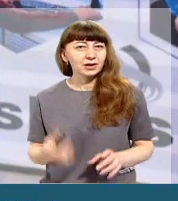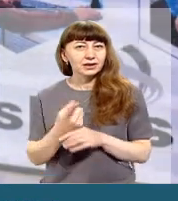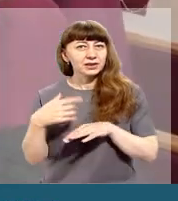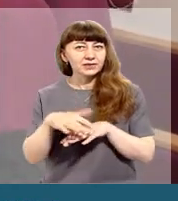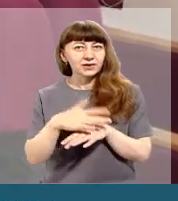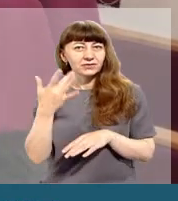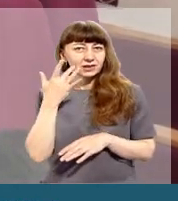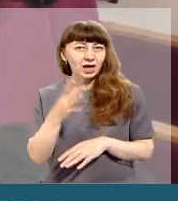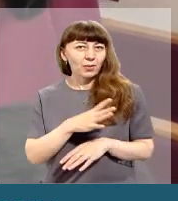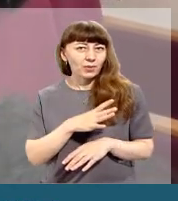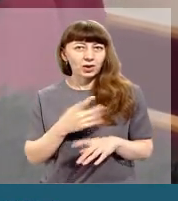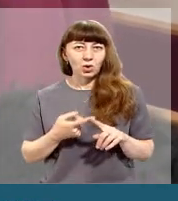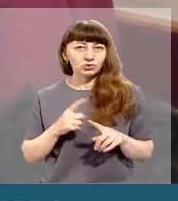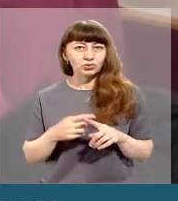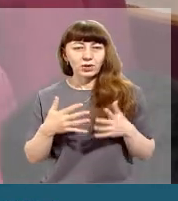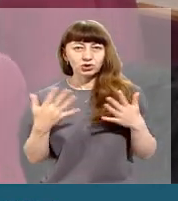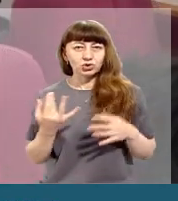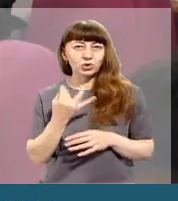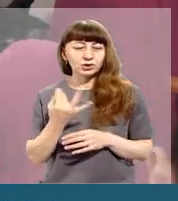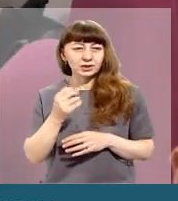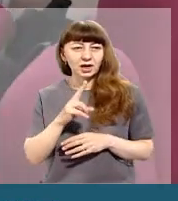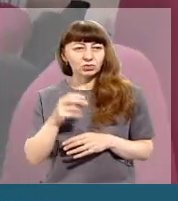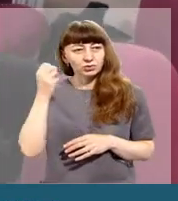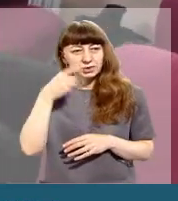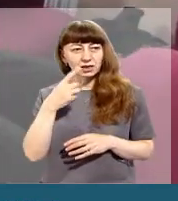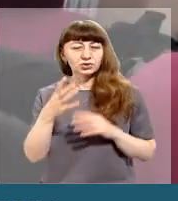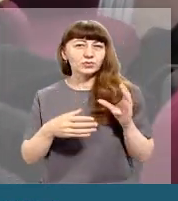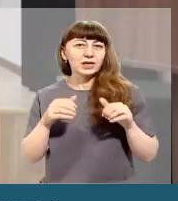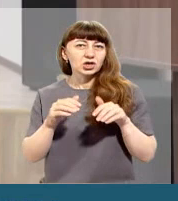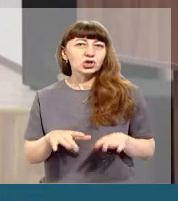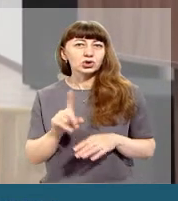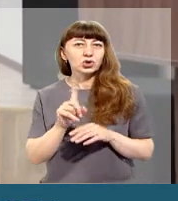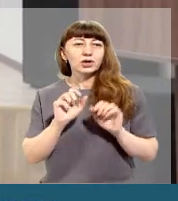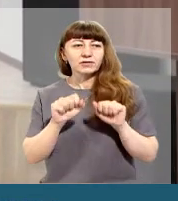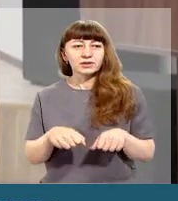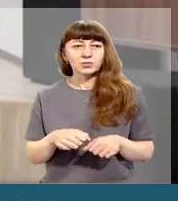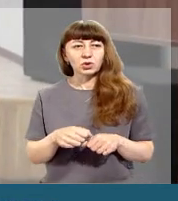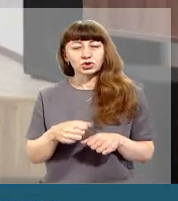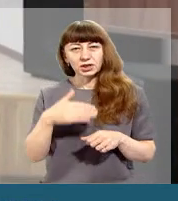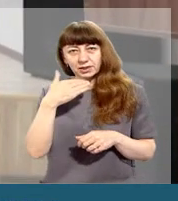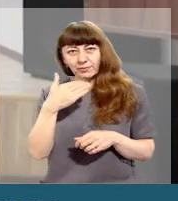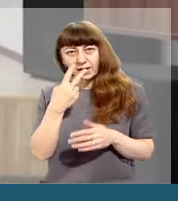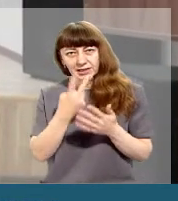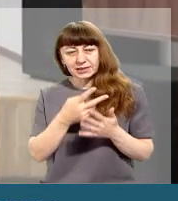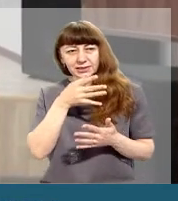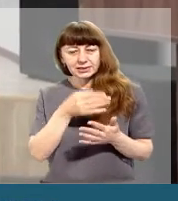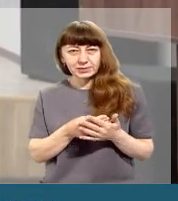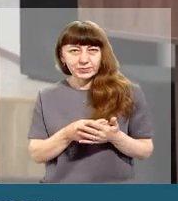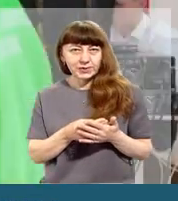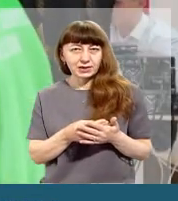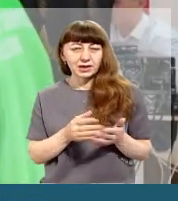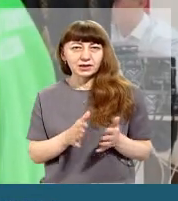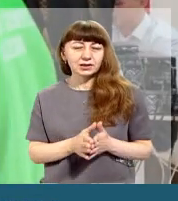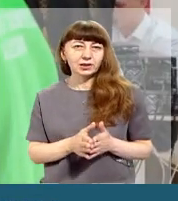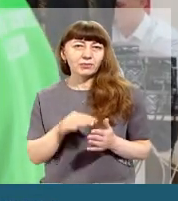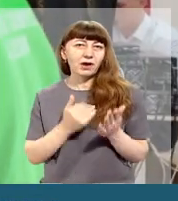сфере всегда был большой интерес. Как узнал о чемпионате, решил, что это шанс заявить о себе и повысить свои профессиональные